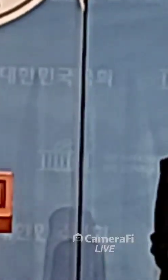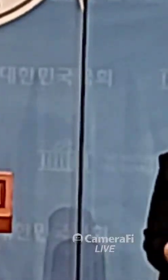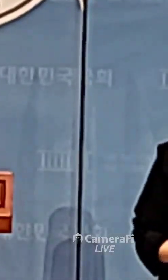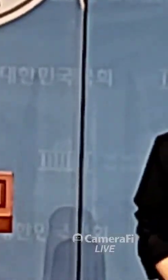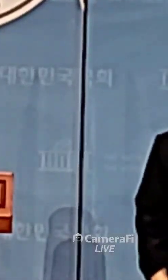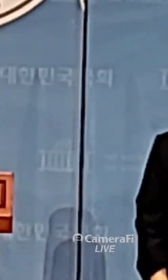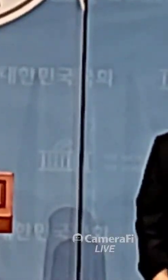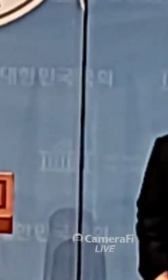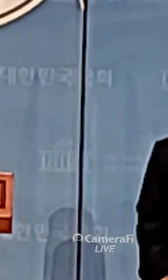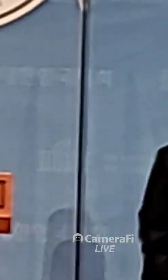감사합니다.